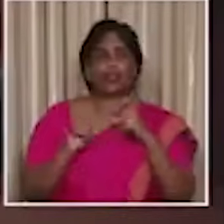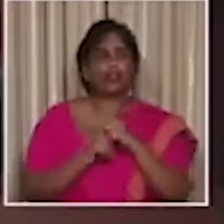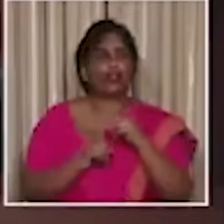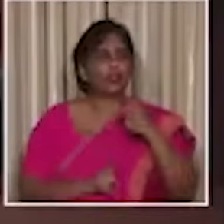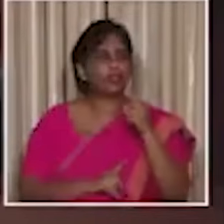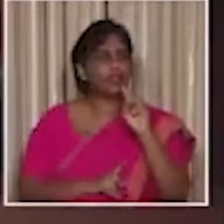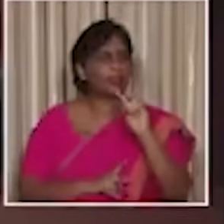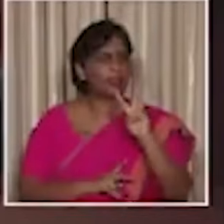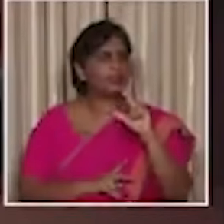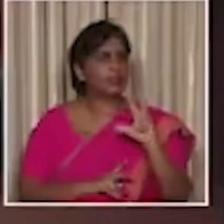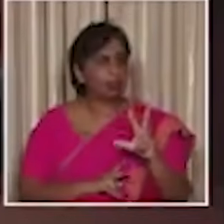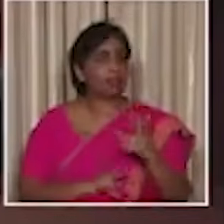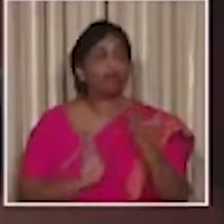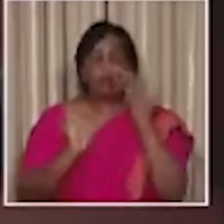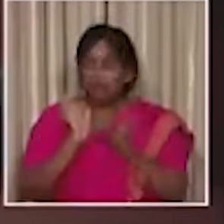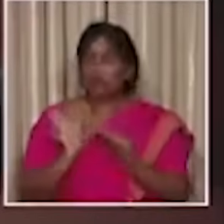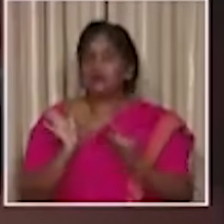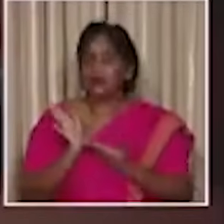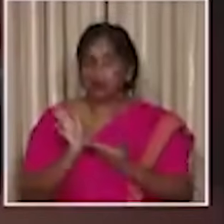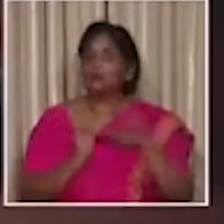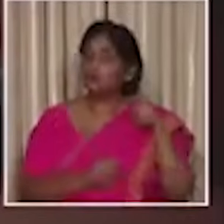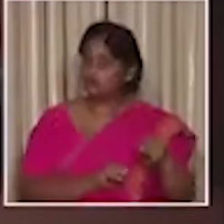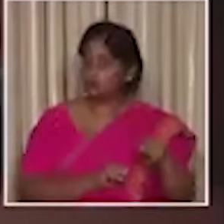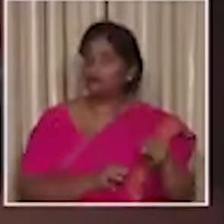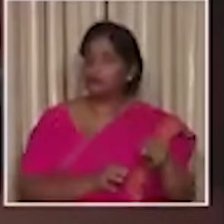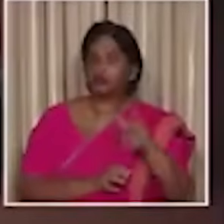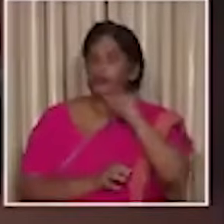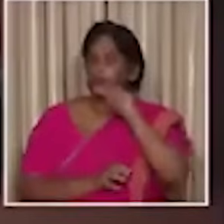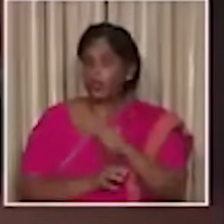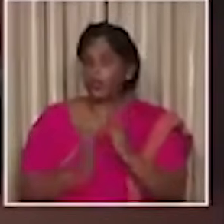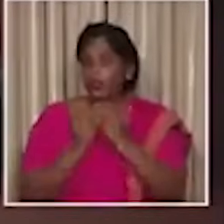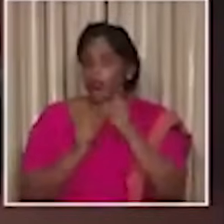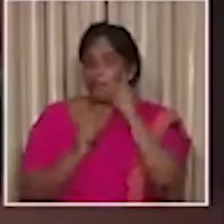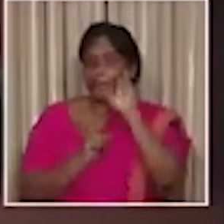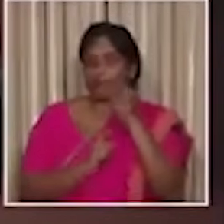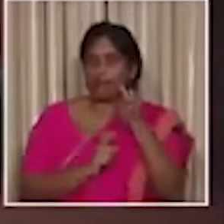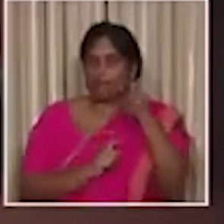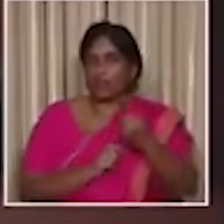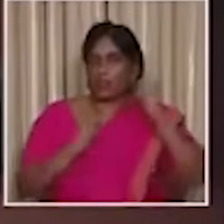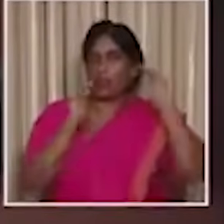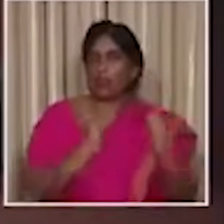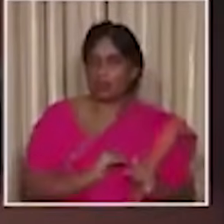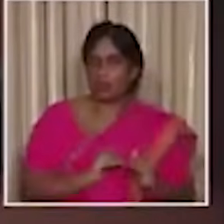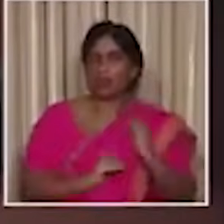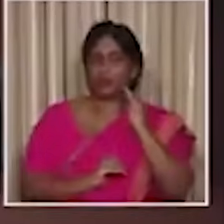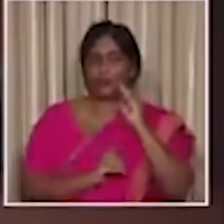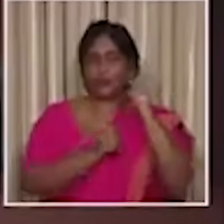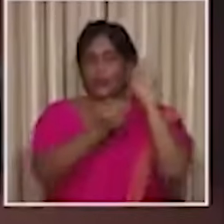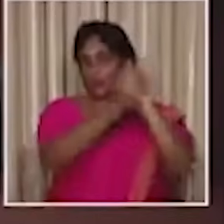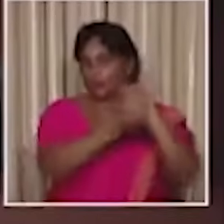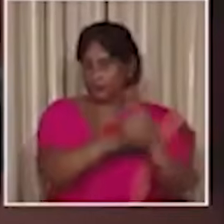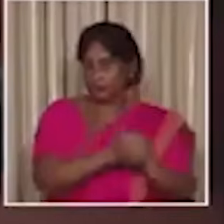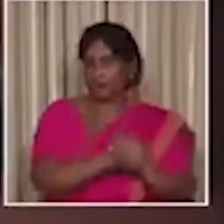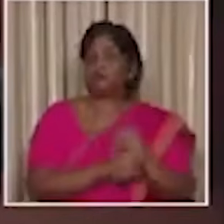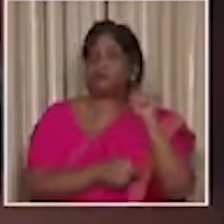atanam. Itu nama pen nung kerana, meten, atta ganam penan itu watin akama adu kerla, 8 dollar vidhesa ginu mula tempat kerana bawa,